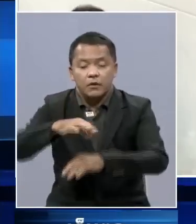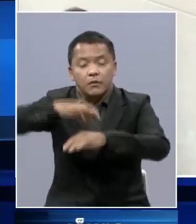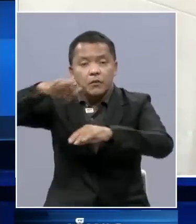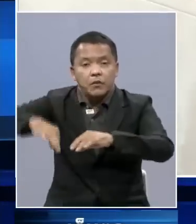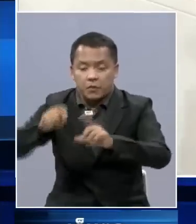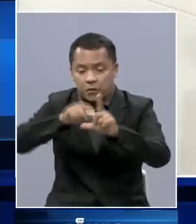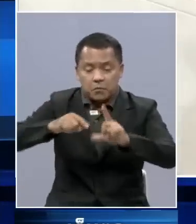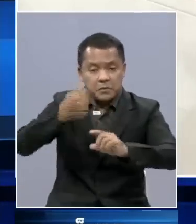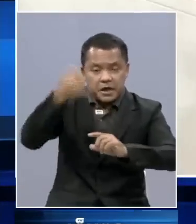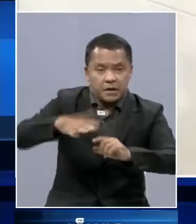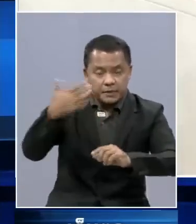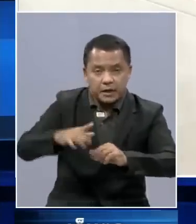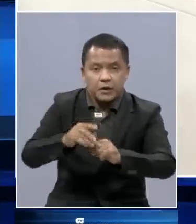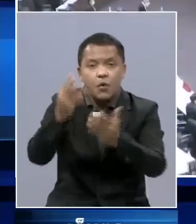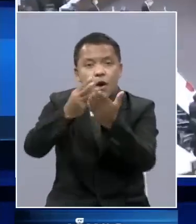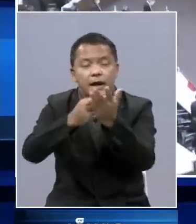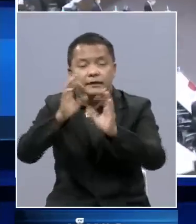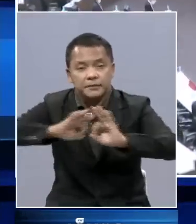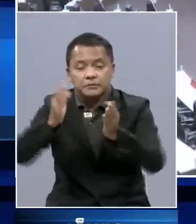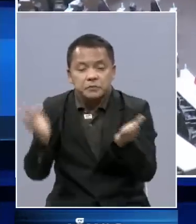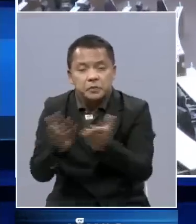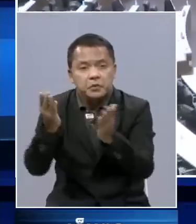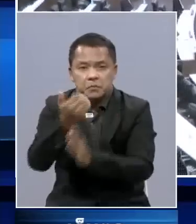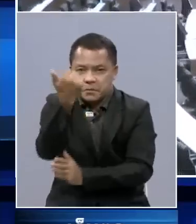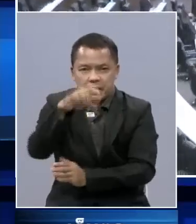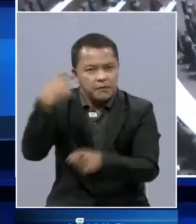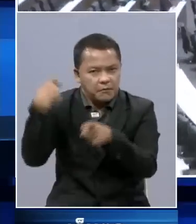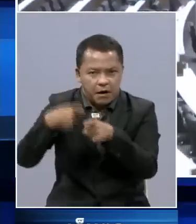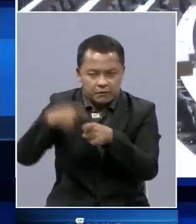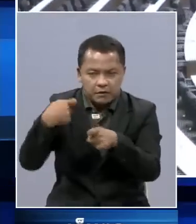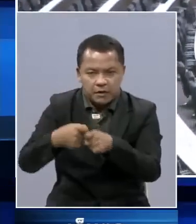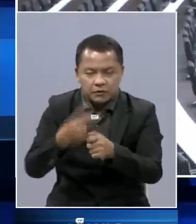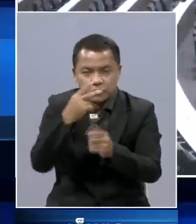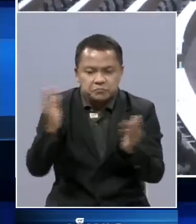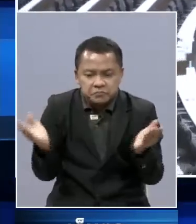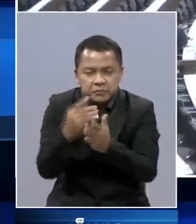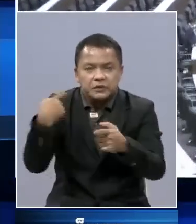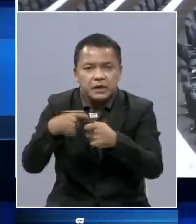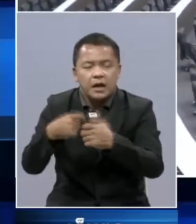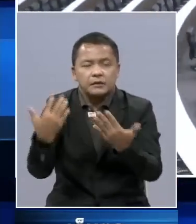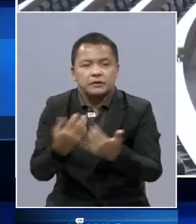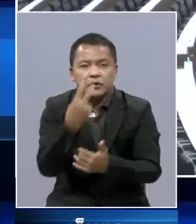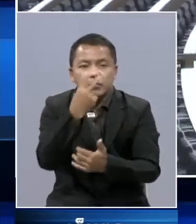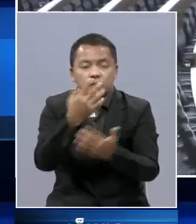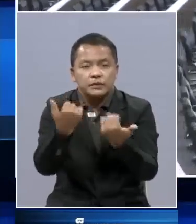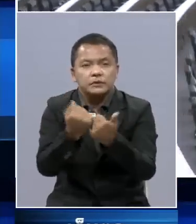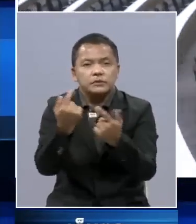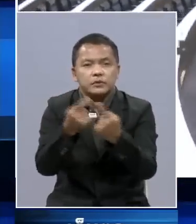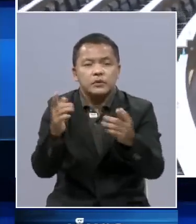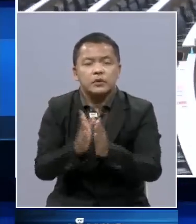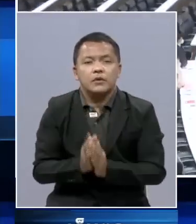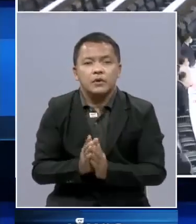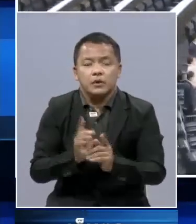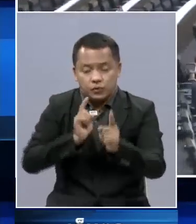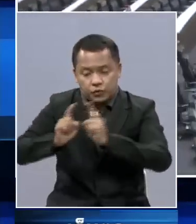จากก้าวไกลเนี่ยวาระสำคัญต่างๆที่ก้าวไกลจะผลักดันเนี่ยมันอาจจะเกิดได้ยากหรือเปล่าม ันก็จะดันได้ยากแต่ทั้งนี้ทั้งนั้นคุณผู้ชมครับบรรยากาศของการ